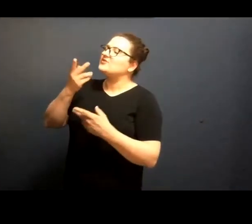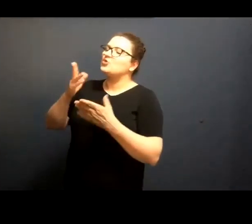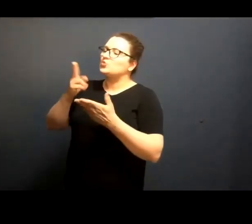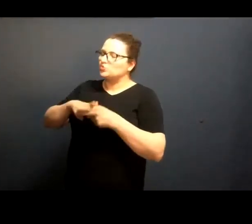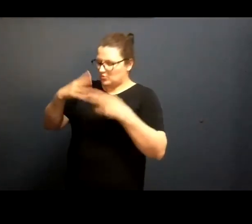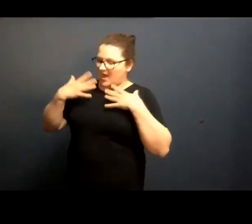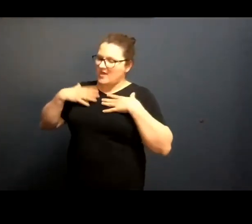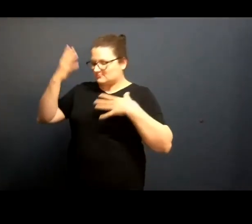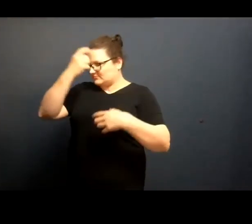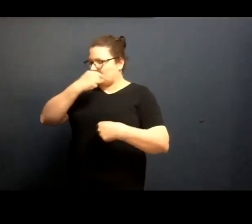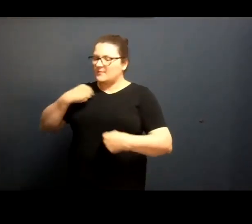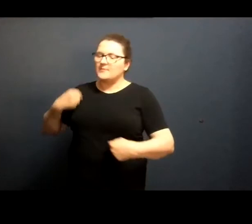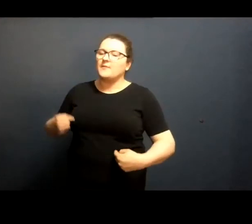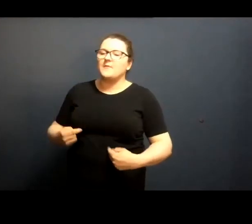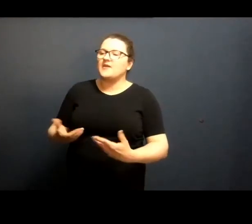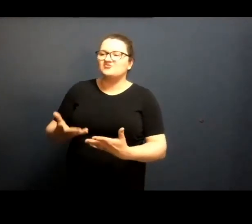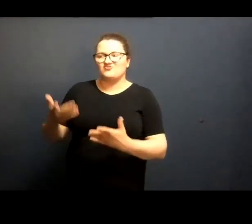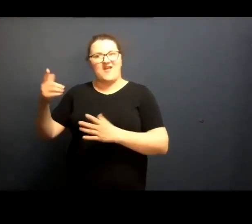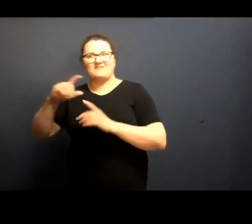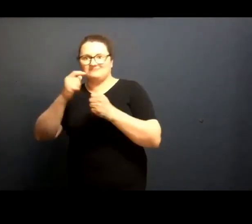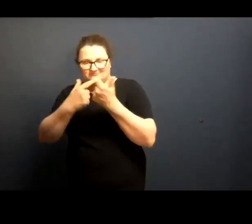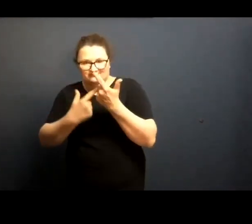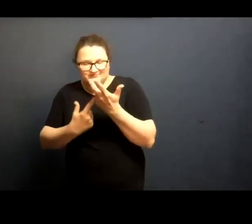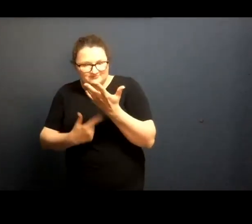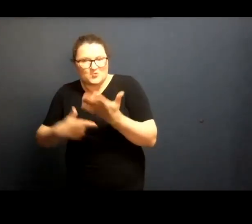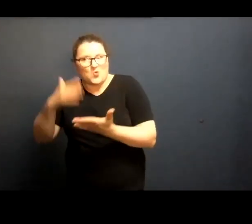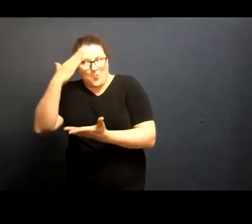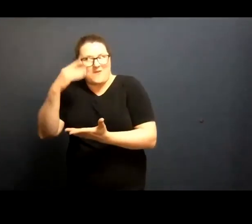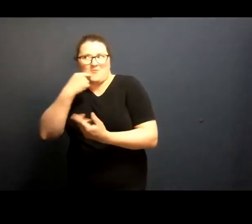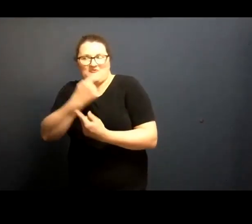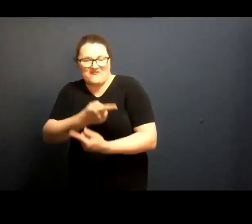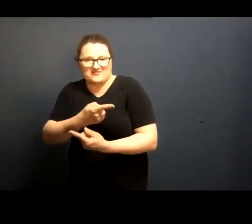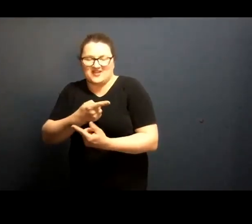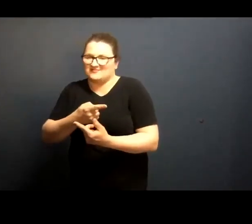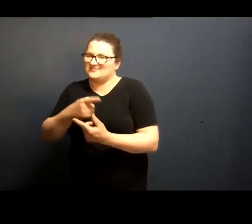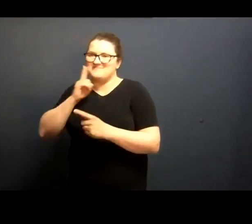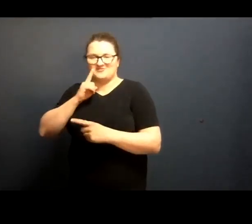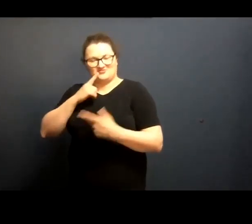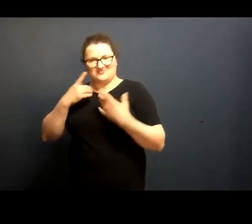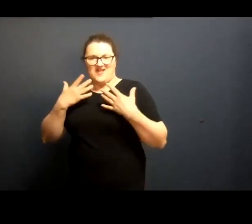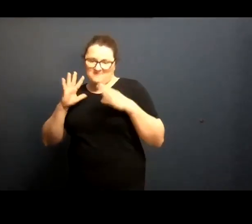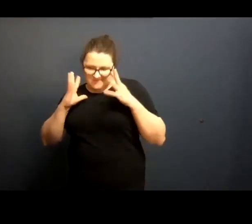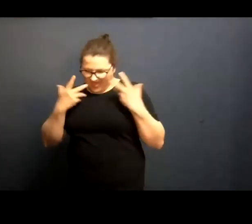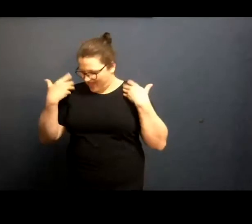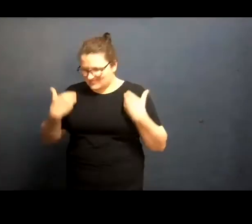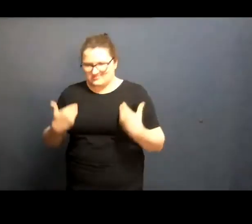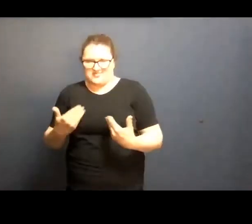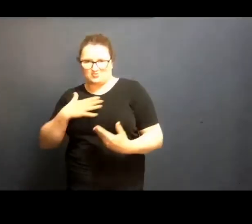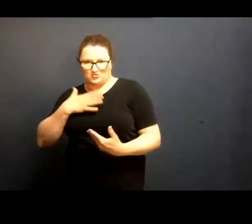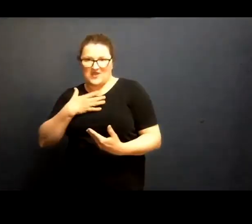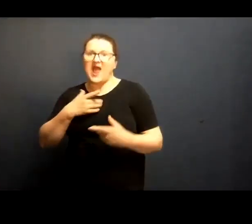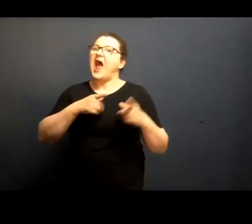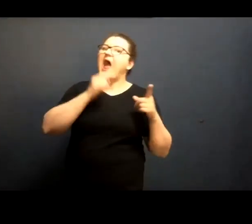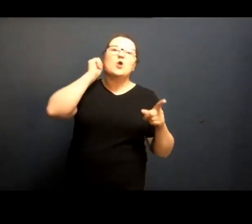Cały zestaw, cała lista części ciała, które mężczyzna uznaje za po prostu piękne. U kobiet